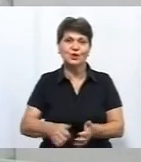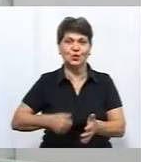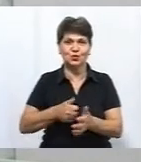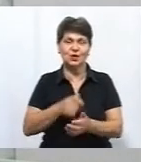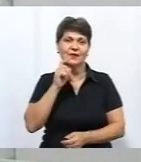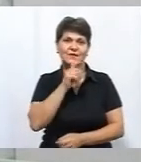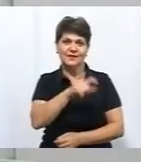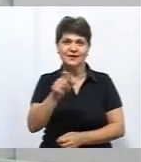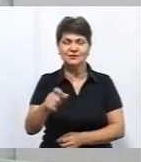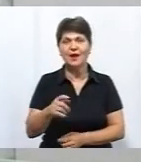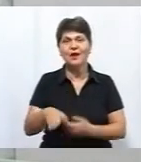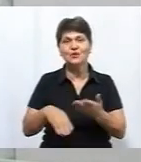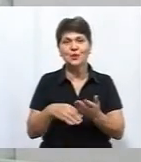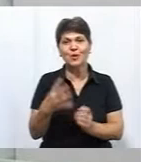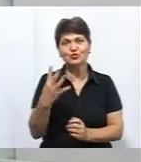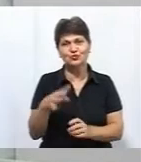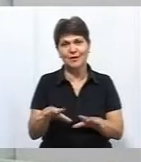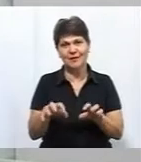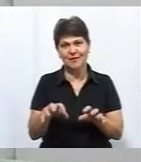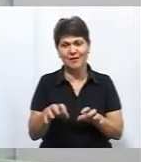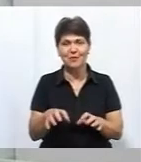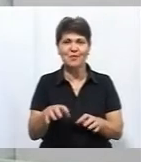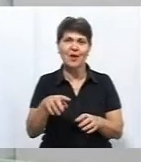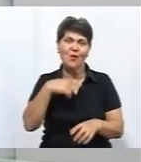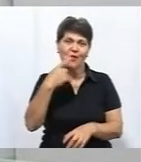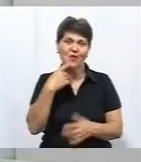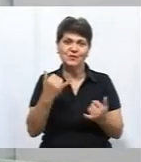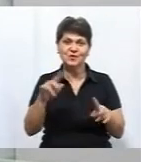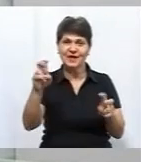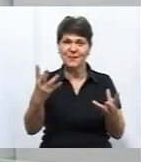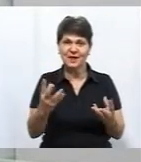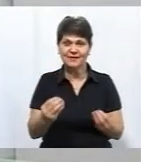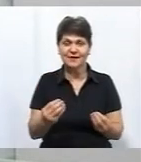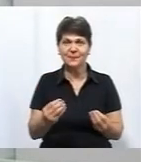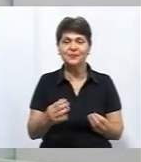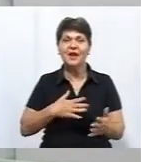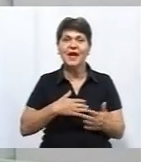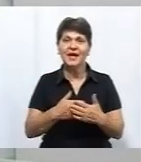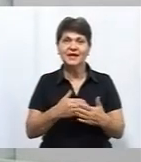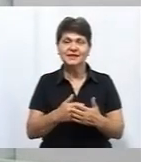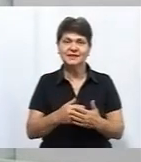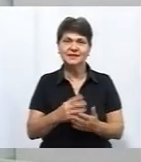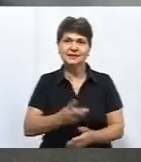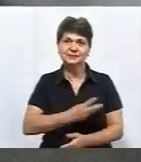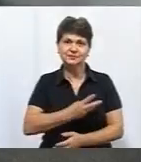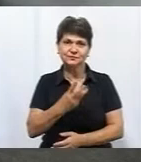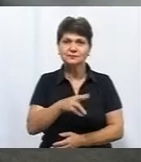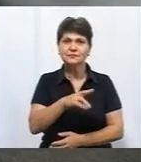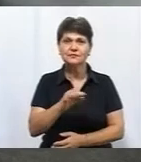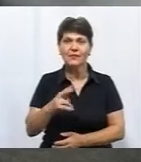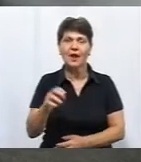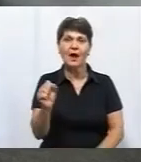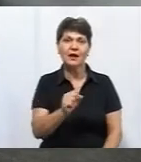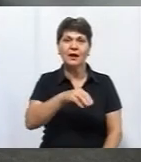до допомоги чотирилапим, про це говоримо сьогодні в ефірі «Теми дня» з ініціаторкою встановлення поїлок, волонтеркою